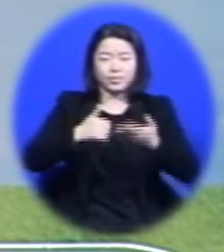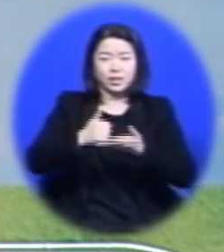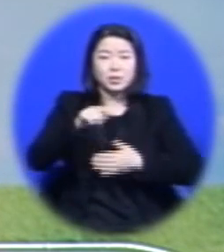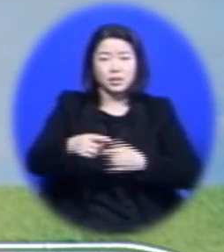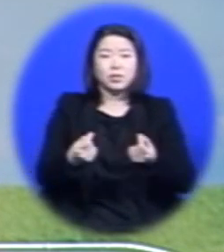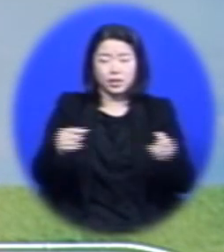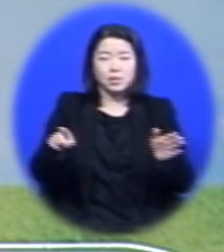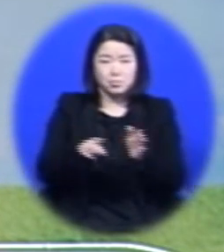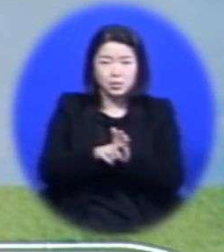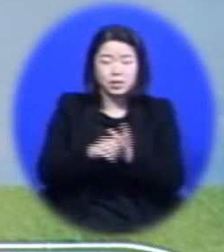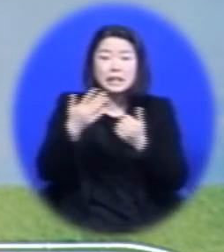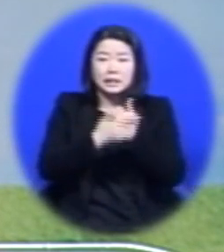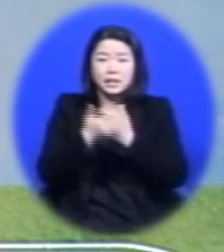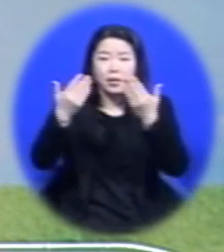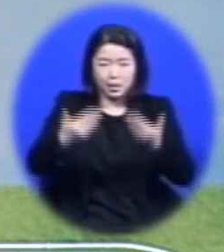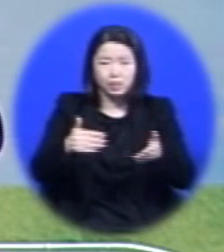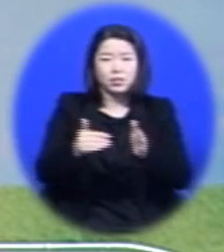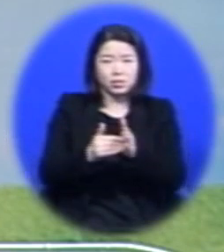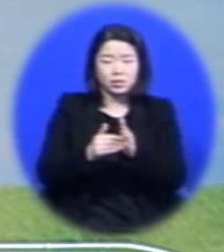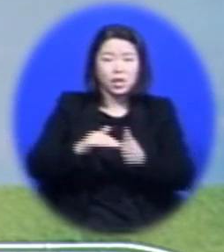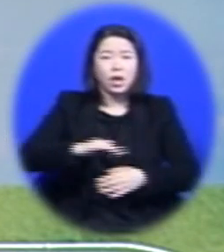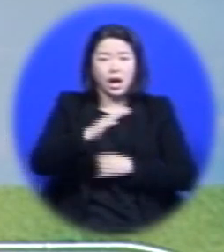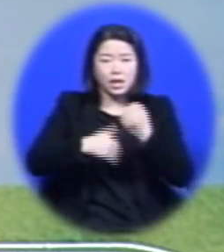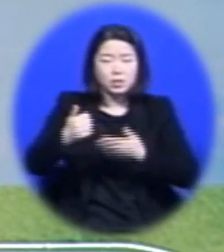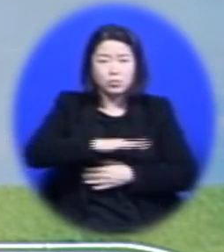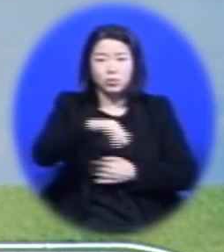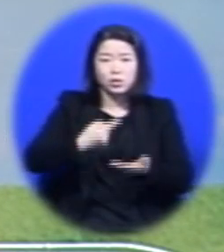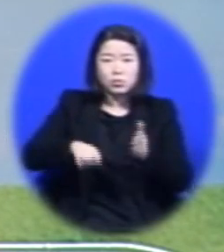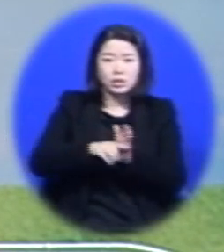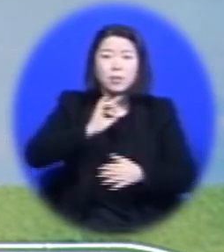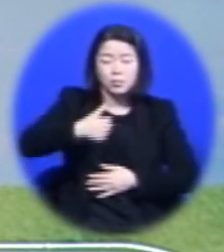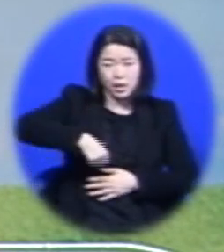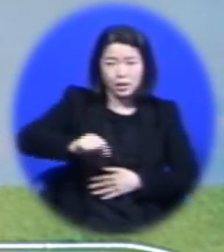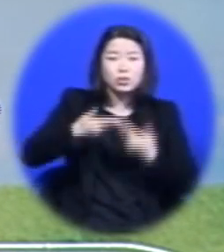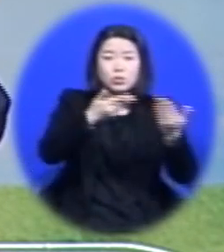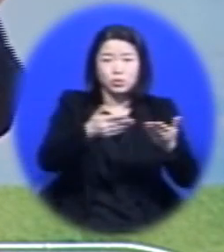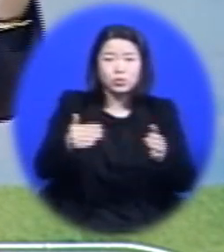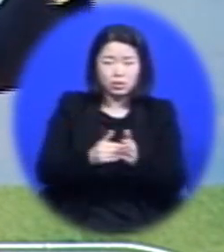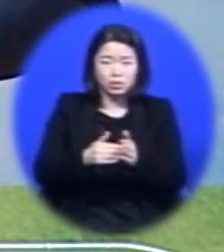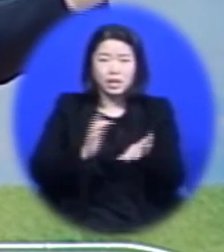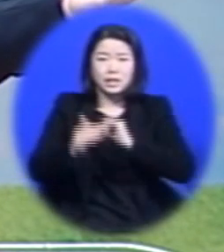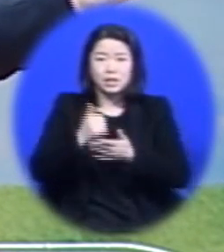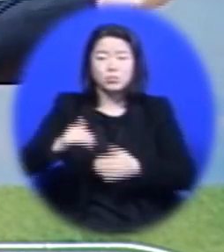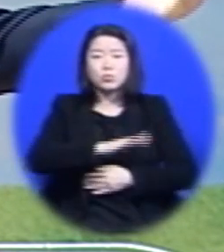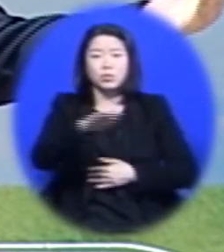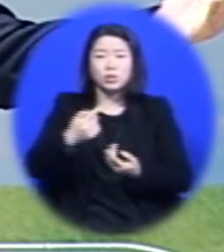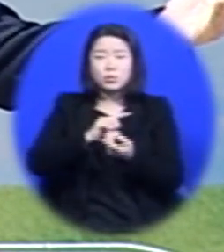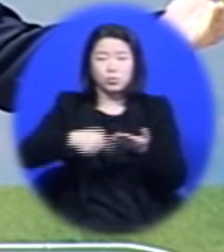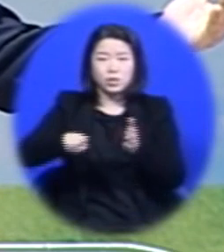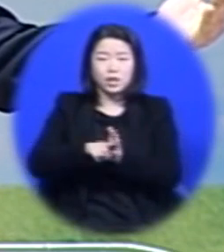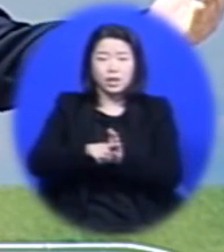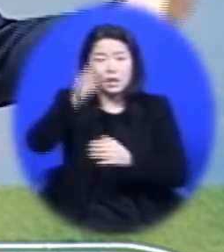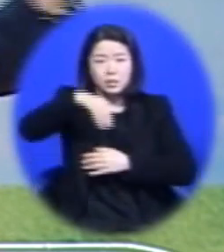믿을 은혜를 받았어요 하나님을 우리를 위해서 독생자를 주셨어요 예수님은 우리 위해 십자가에서 대신 죽어